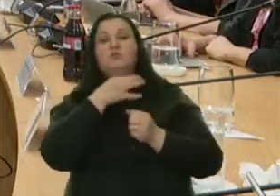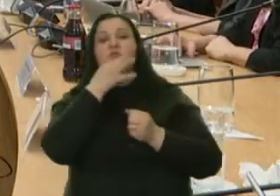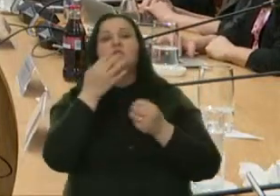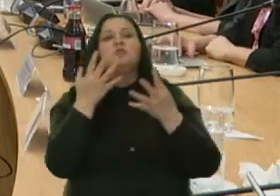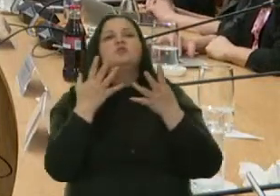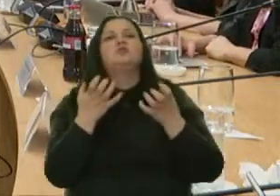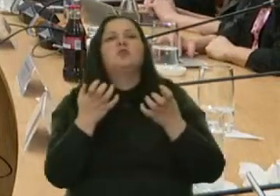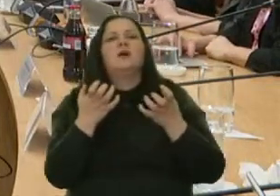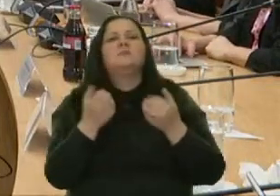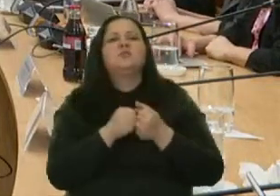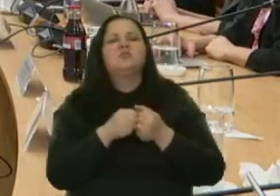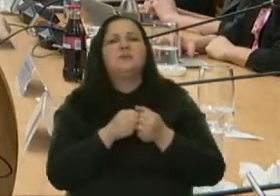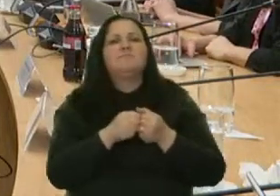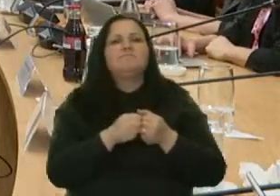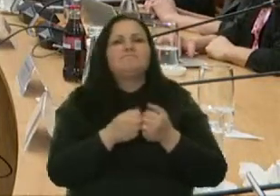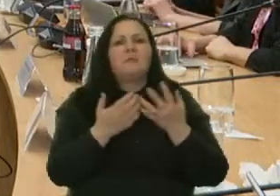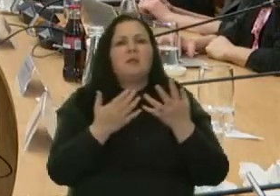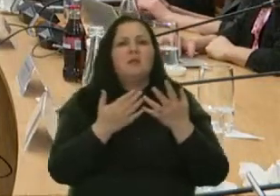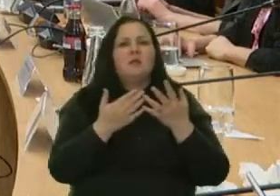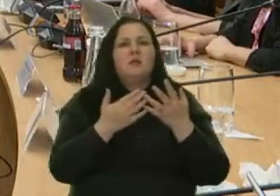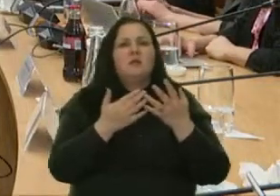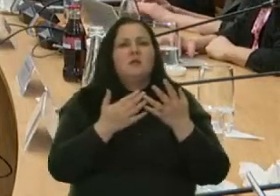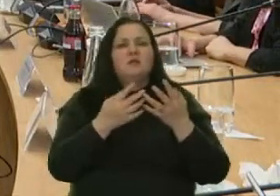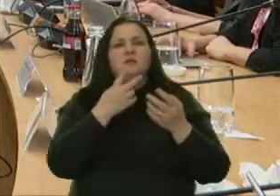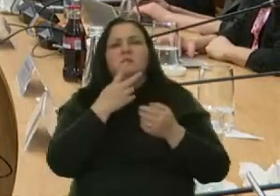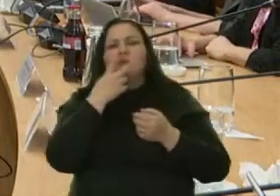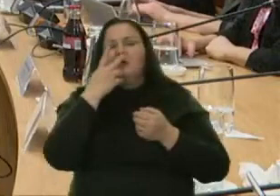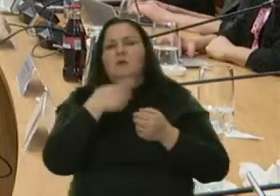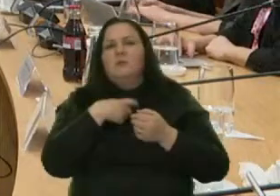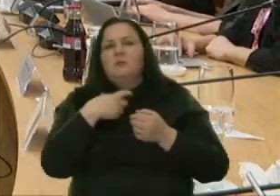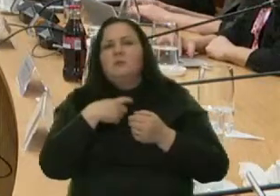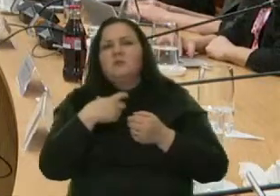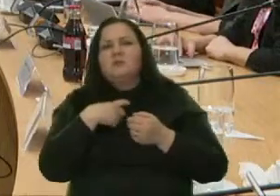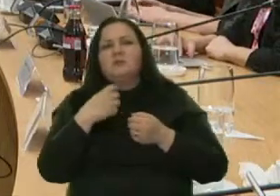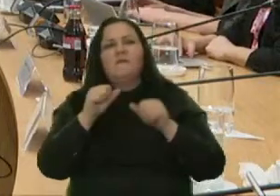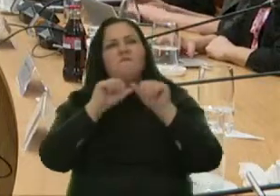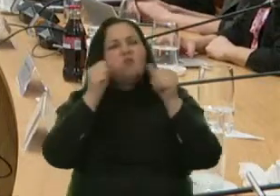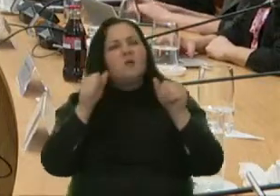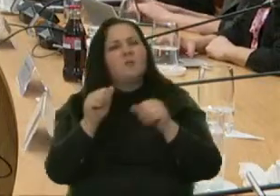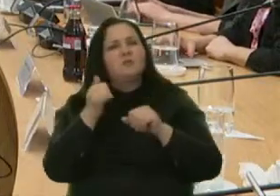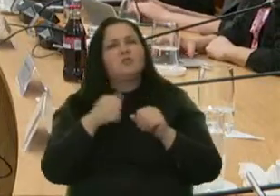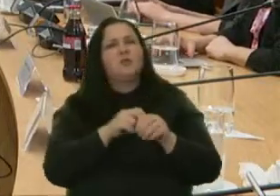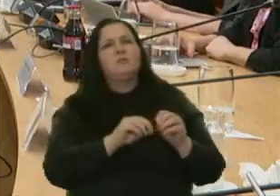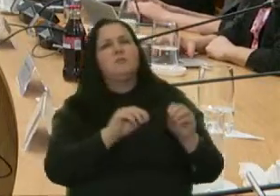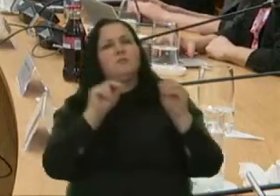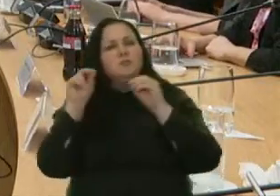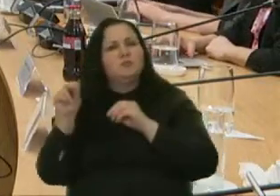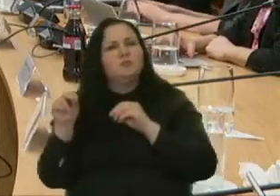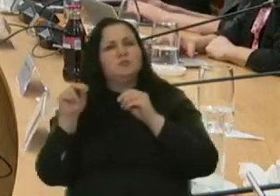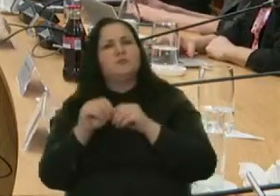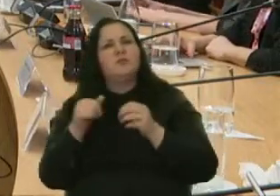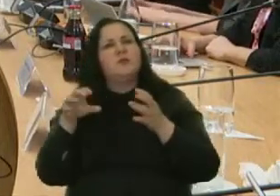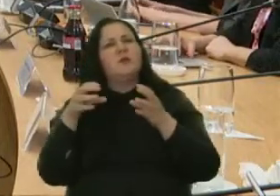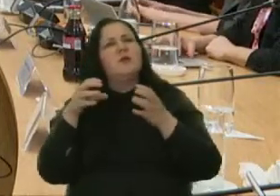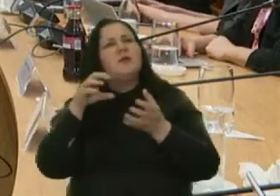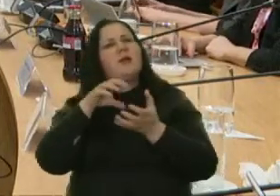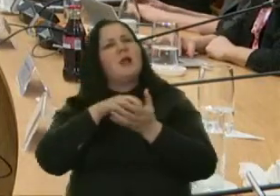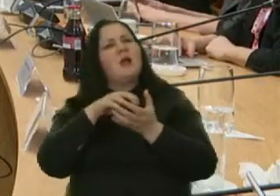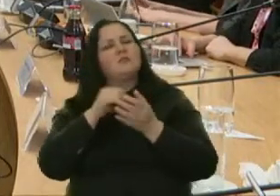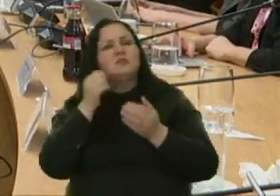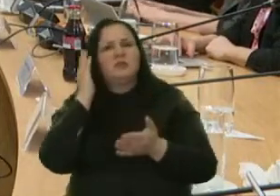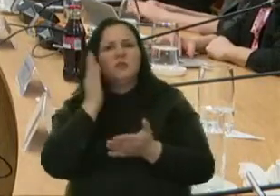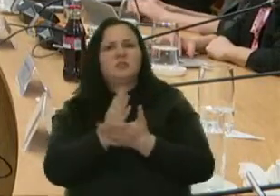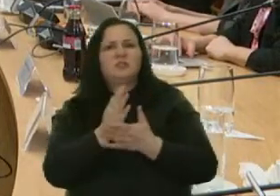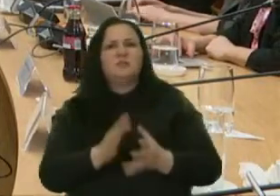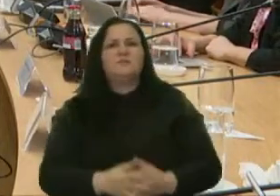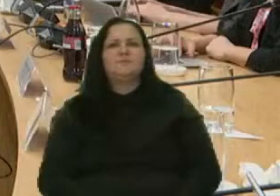incidență are fenomenul acesta ca să putem să l să l formalizat drele de decizie